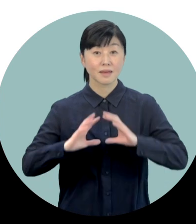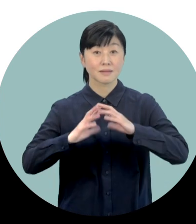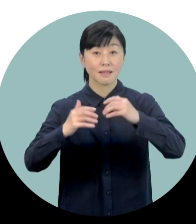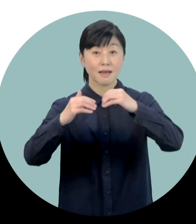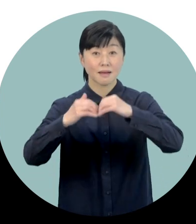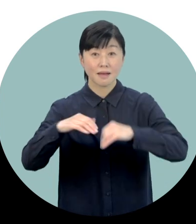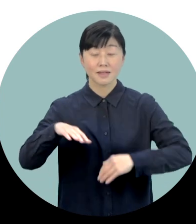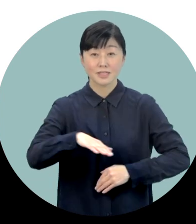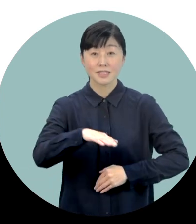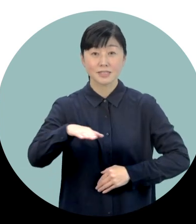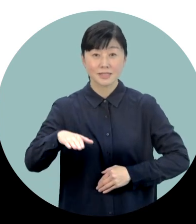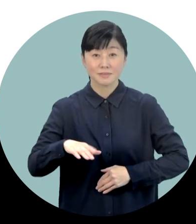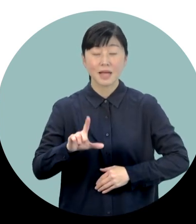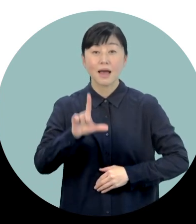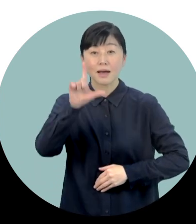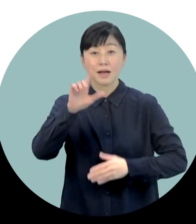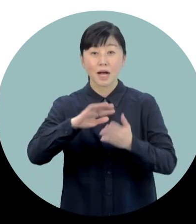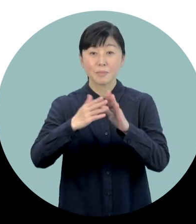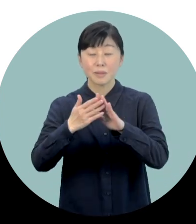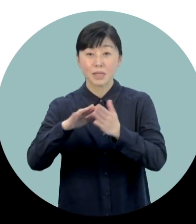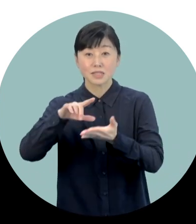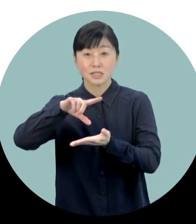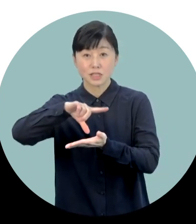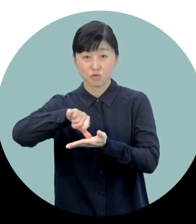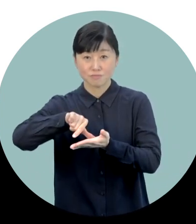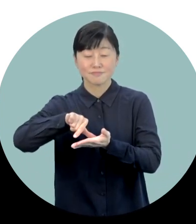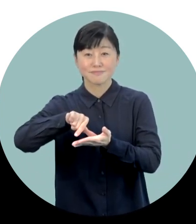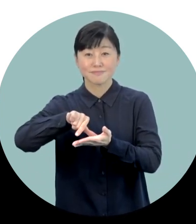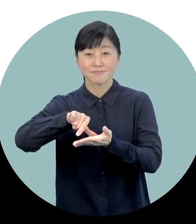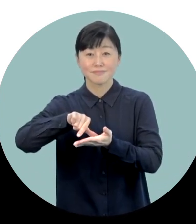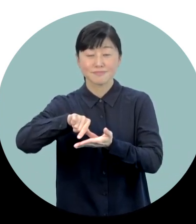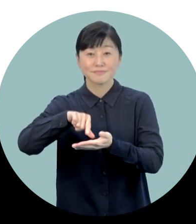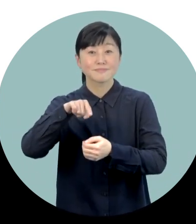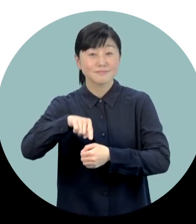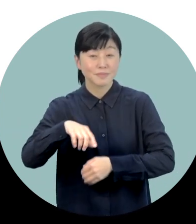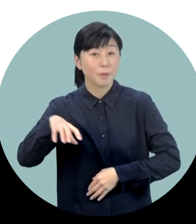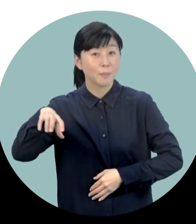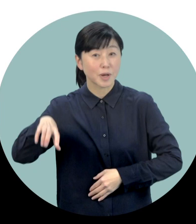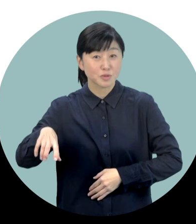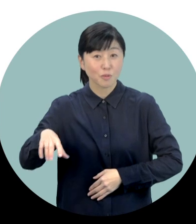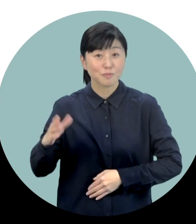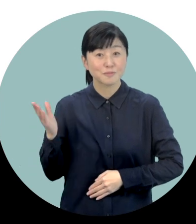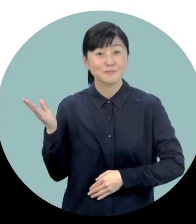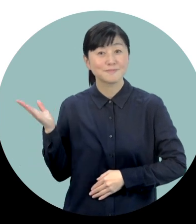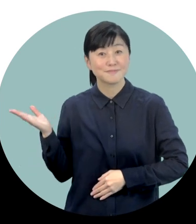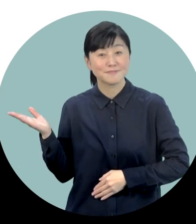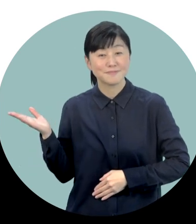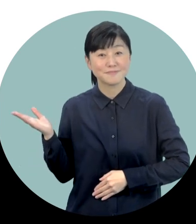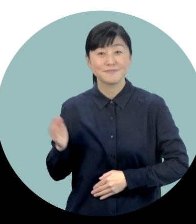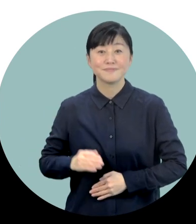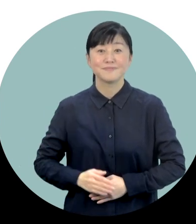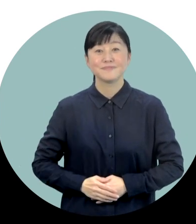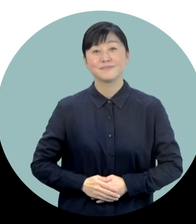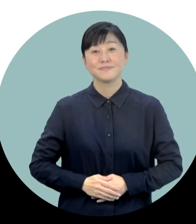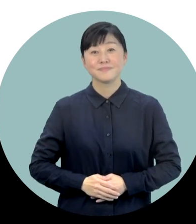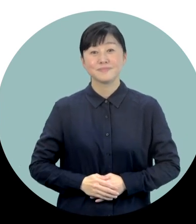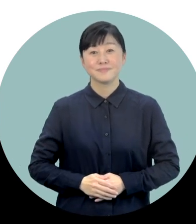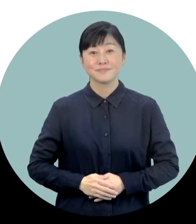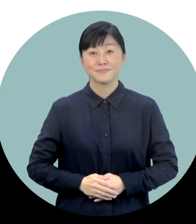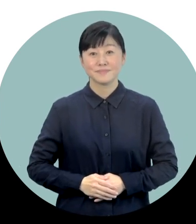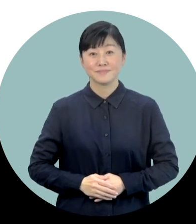世田谷地域の上町地区。上町地区は区のほぼ中央に位置します。